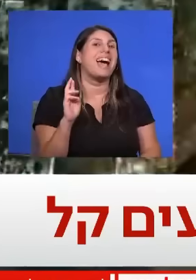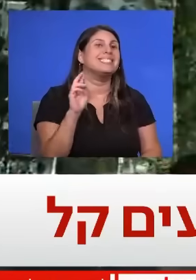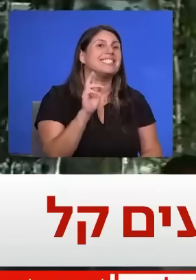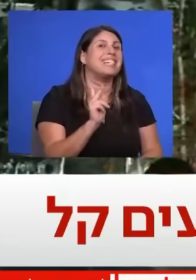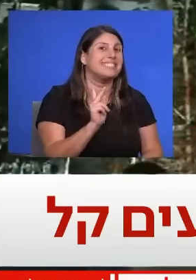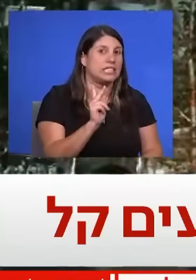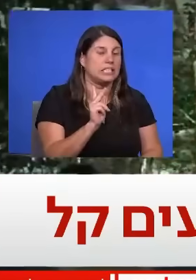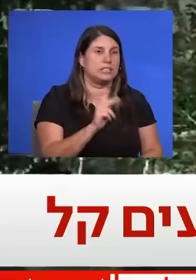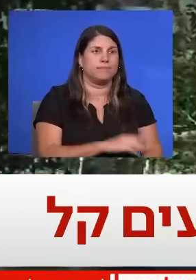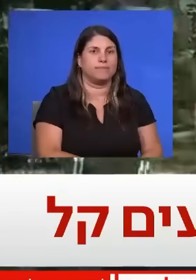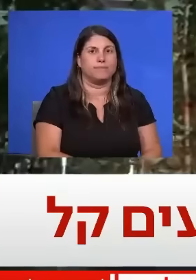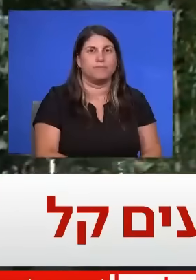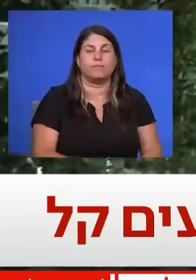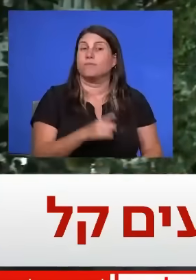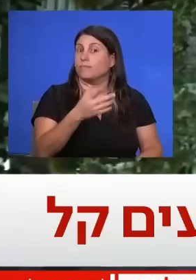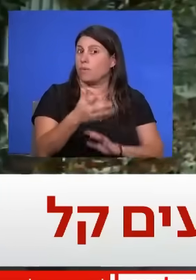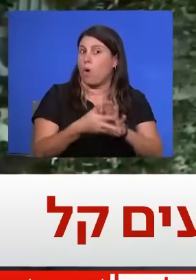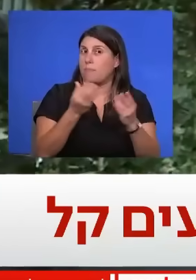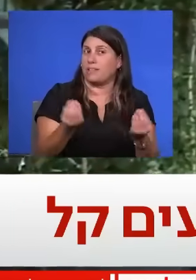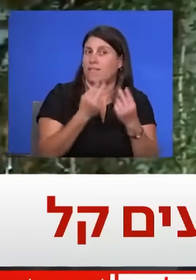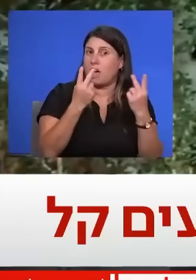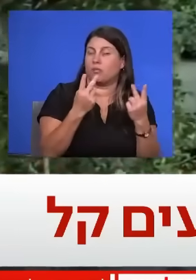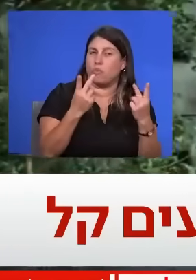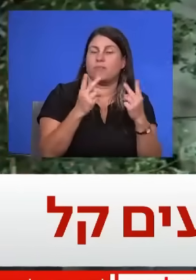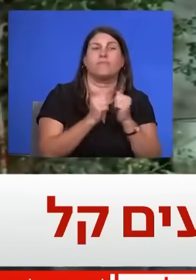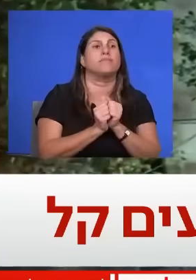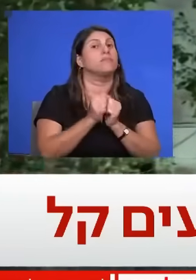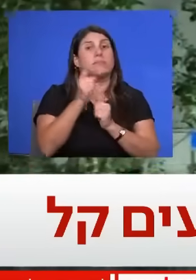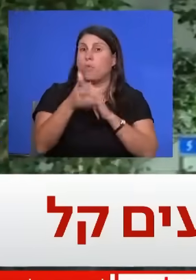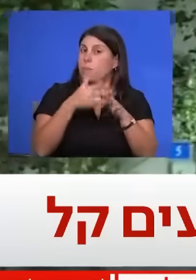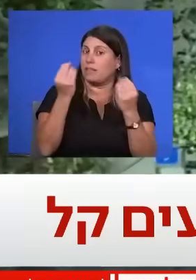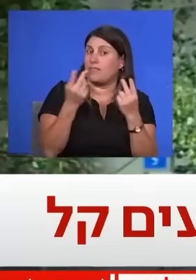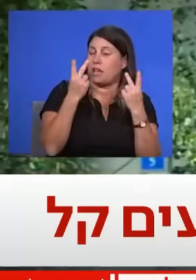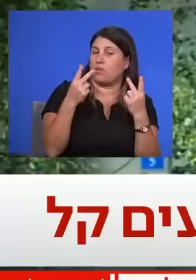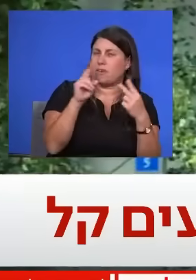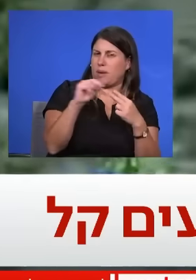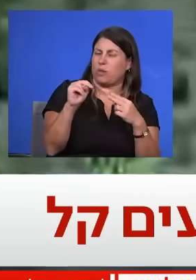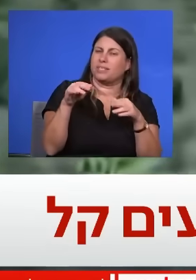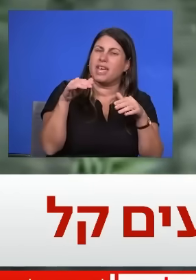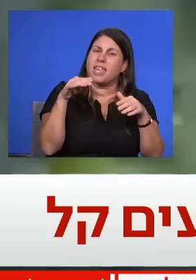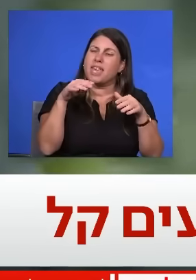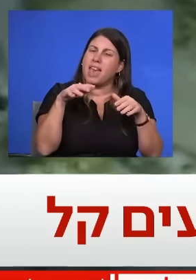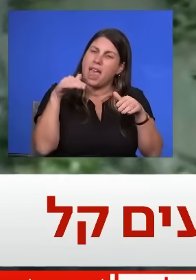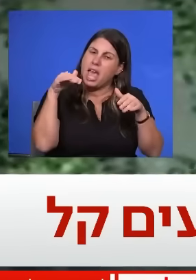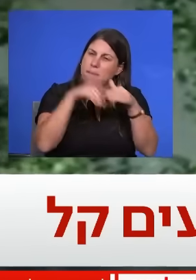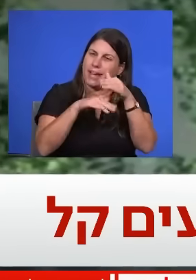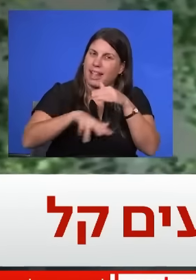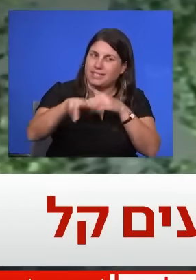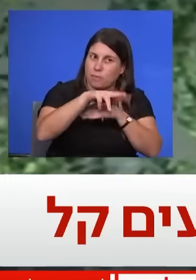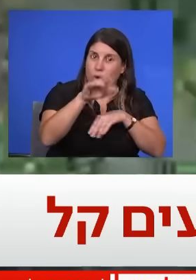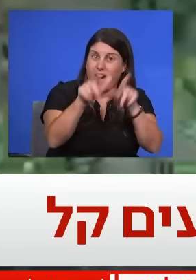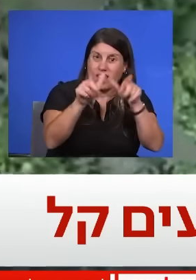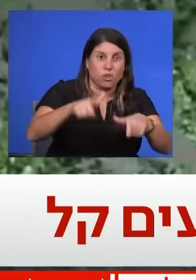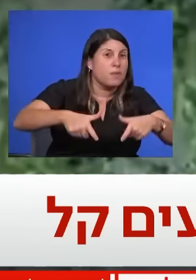שנגיד, אני מוכרח לומר, שמעתי לא מעט ביקורת. כן, אומר דבר מאוד חשוב בעניין המקלט הציבורי, כלומר, האנשים מתוך הבניין הזה,